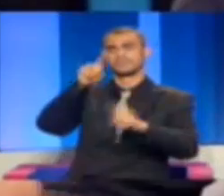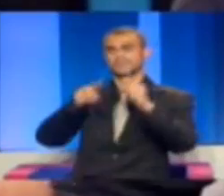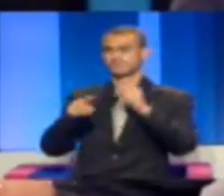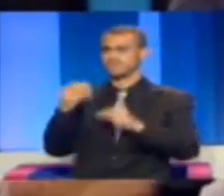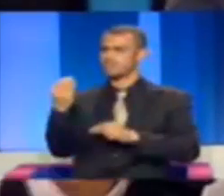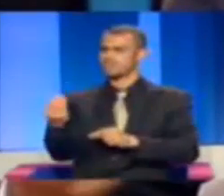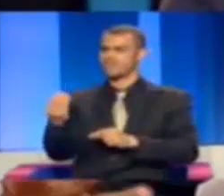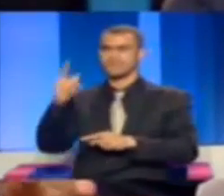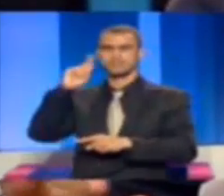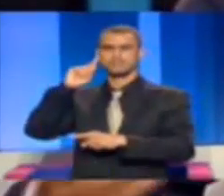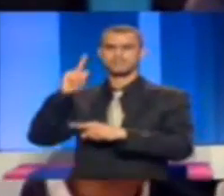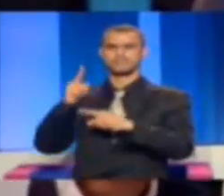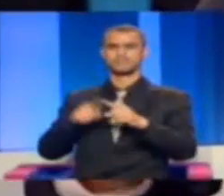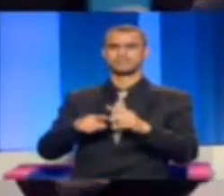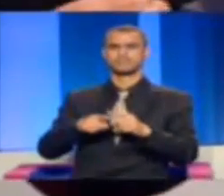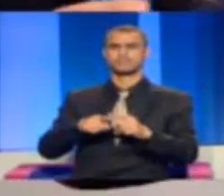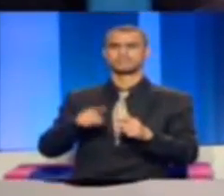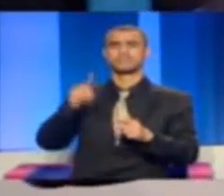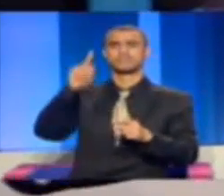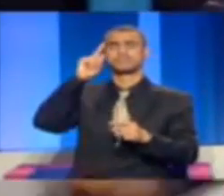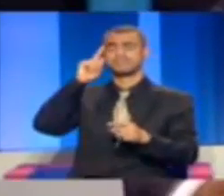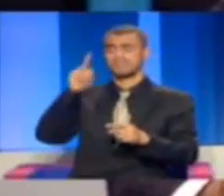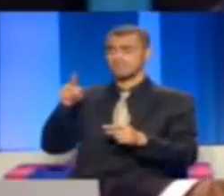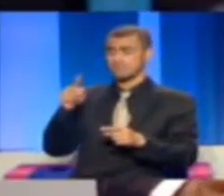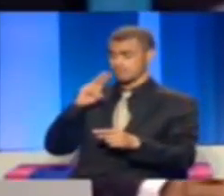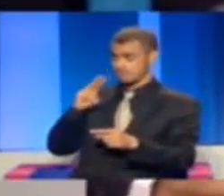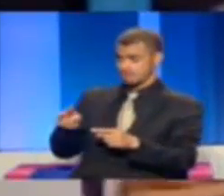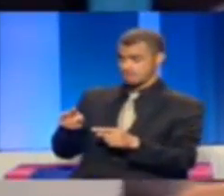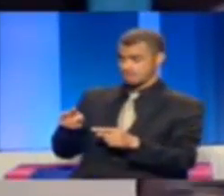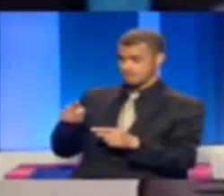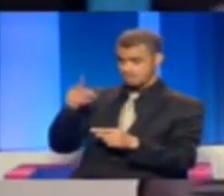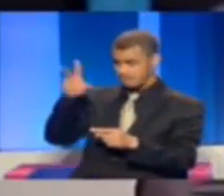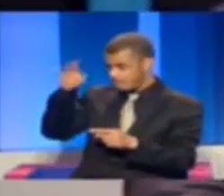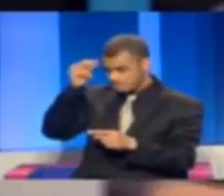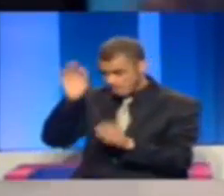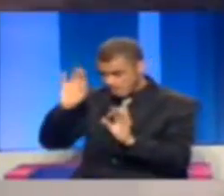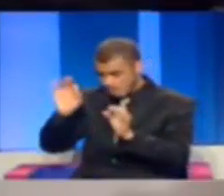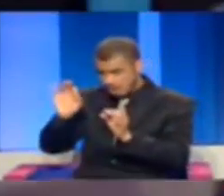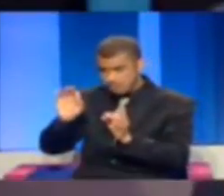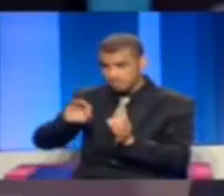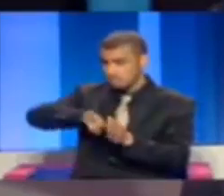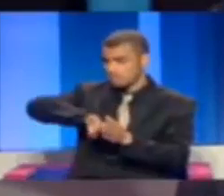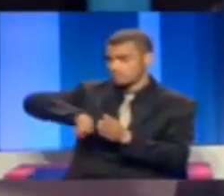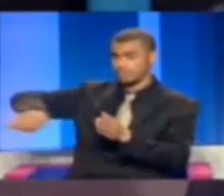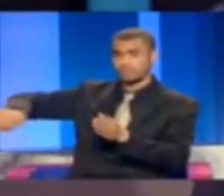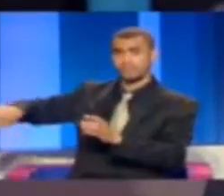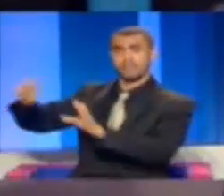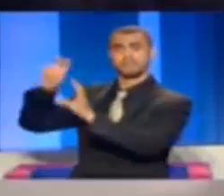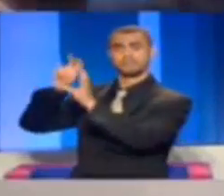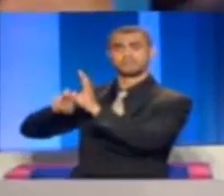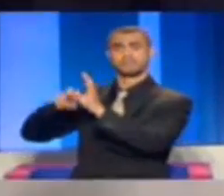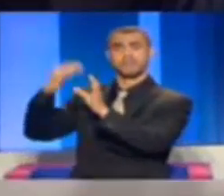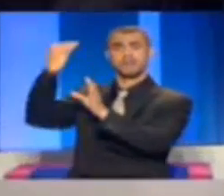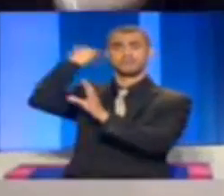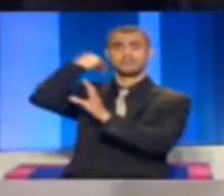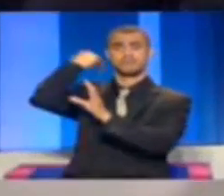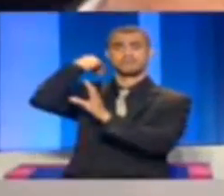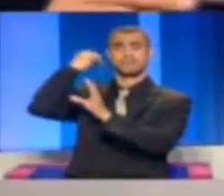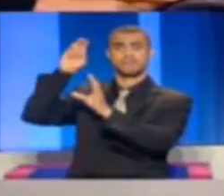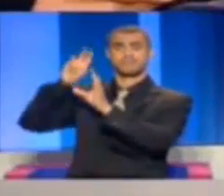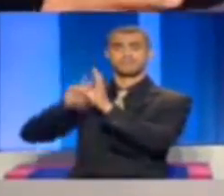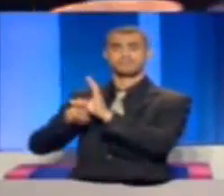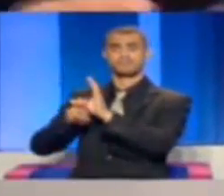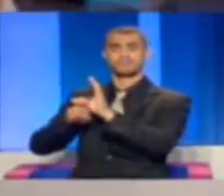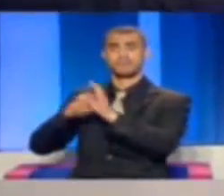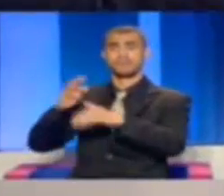عنده مشكل في التعبير الشفوي ولا هذا، تيتسمى الطفل غبي. أش دير الطفل الغبي؟ تديرو في الطاولة الأخرى، تتزاد المشكل ديال